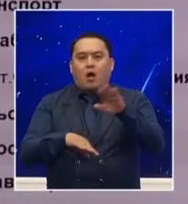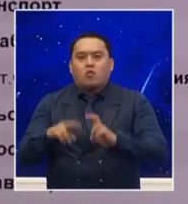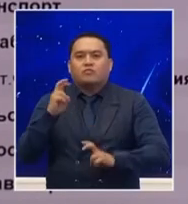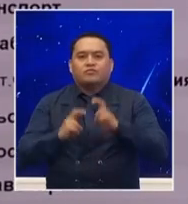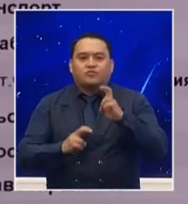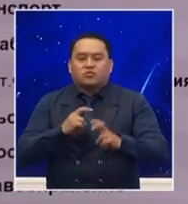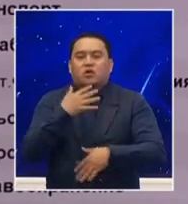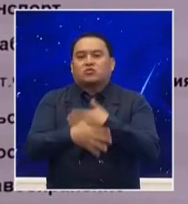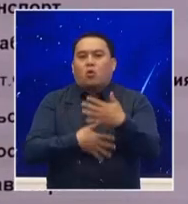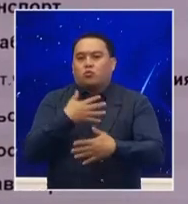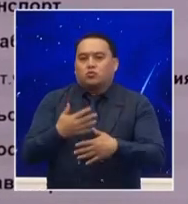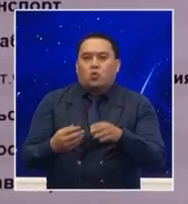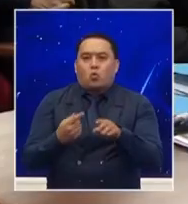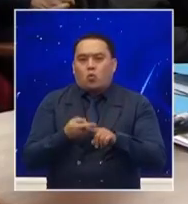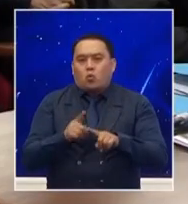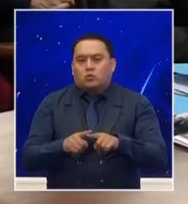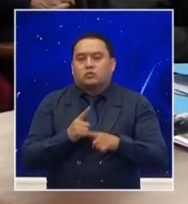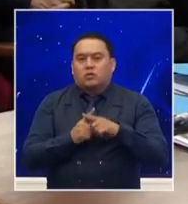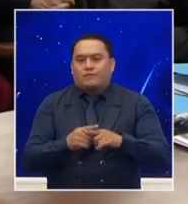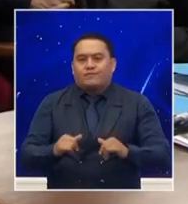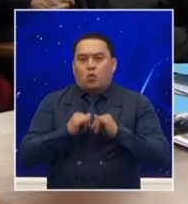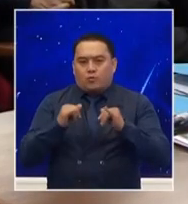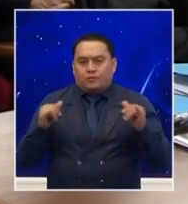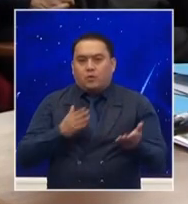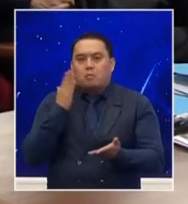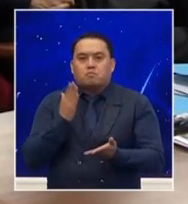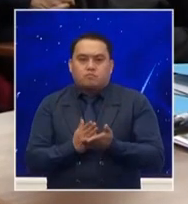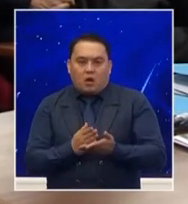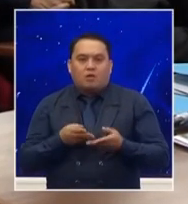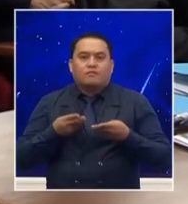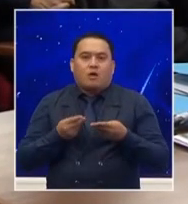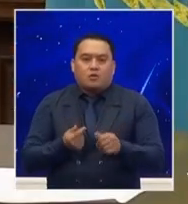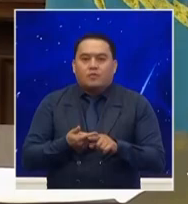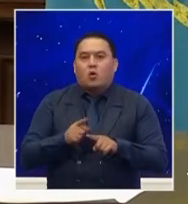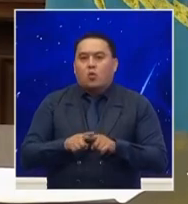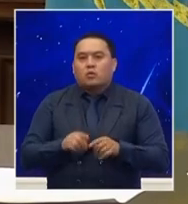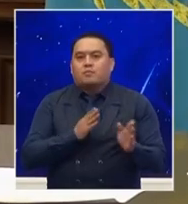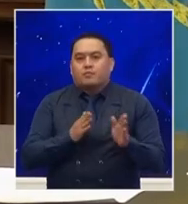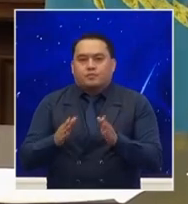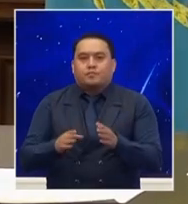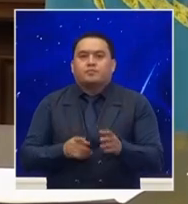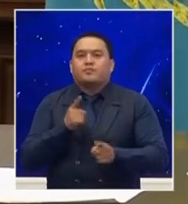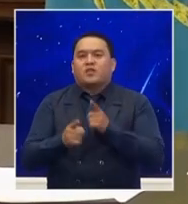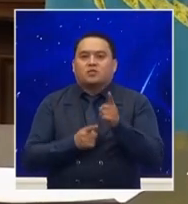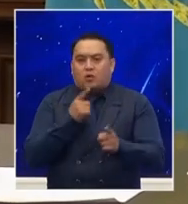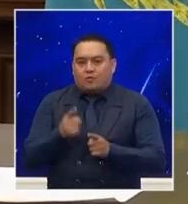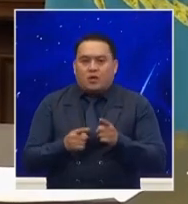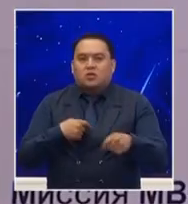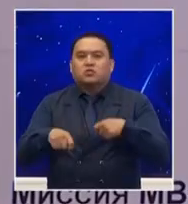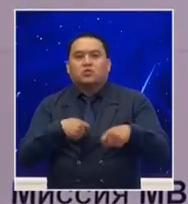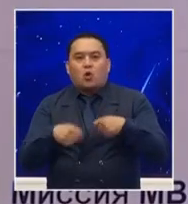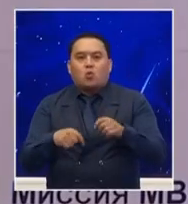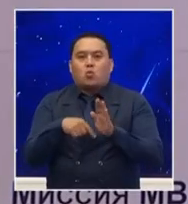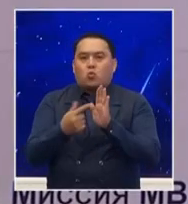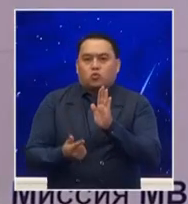маңызды бағыттар бойынша онда да оң серпін сақталып отыр. Қызметтер секторы орнығып, біртіндеп қалпына келе бастаған.